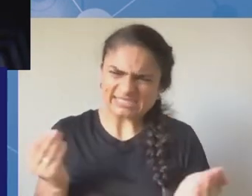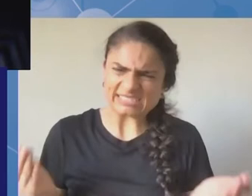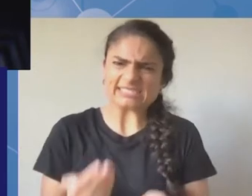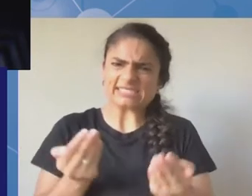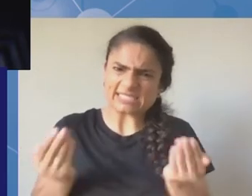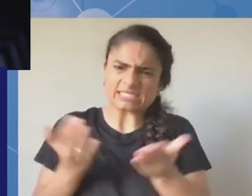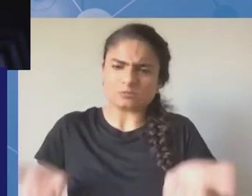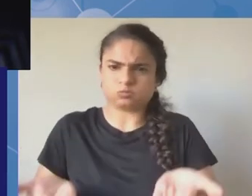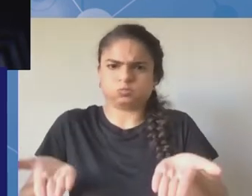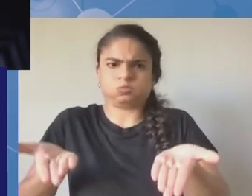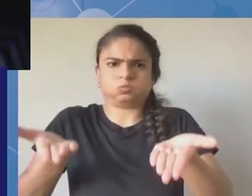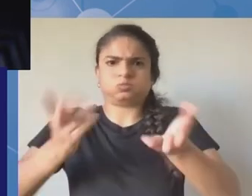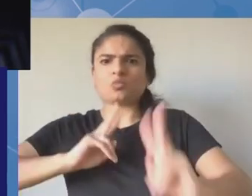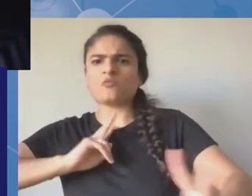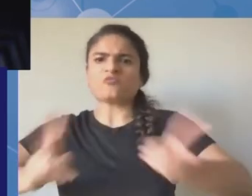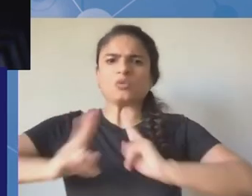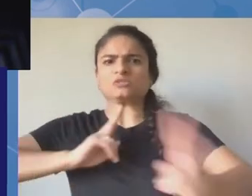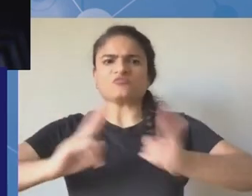إذن لدينا